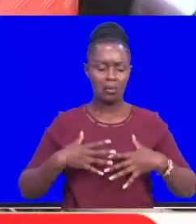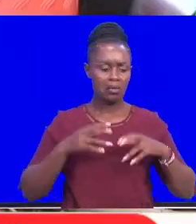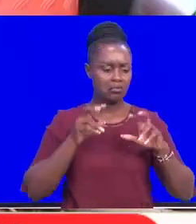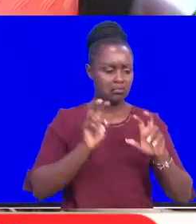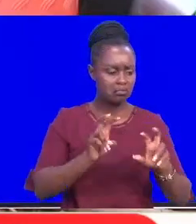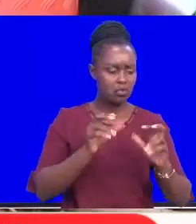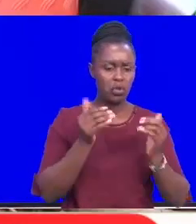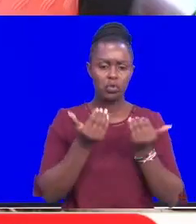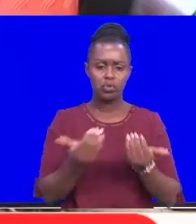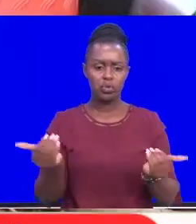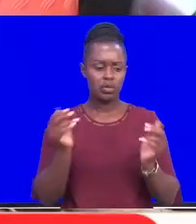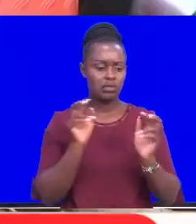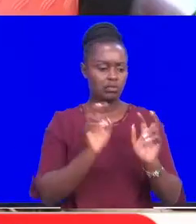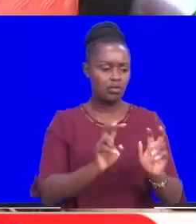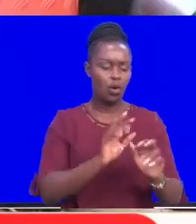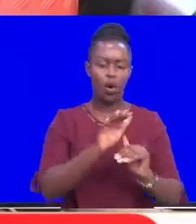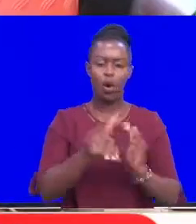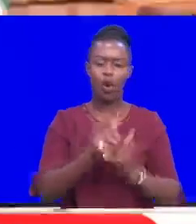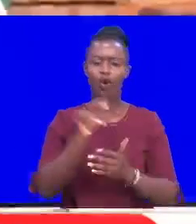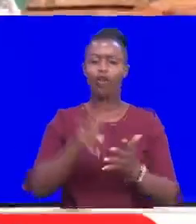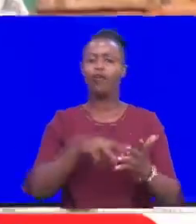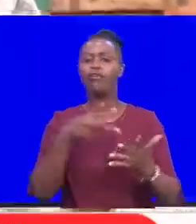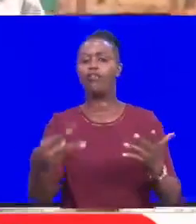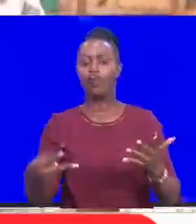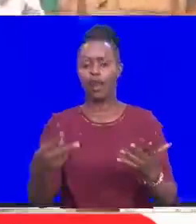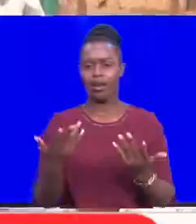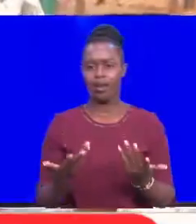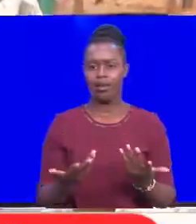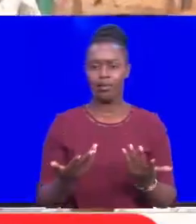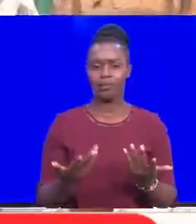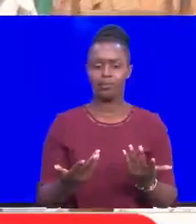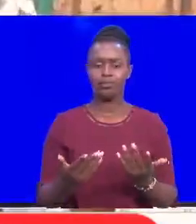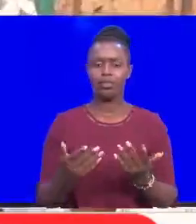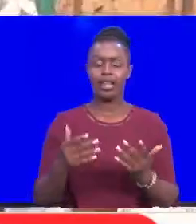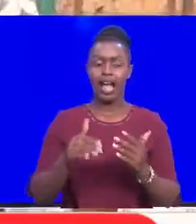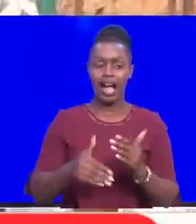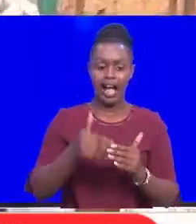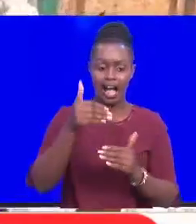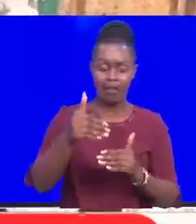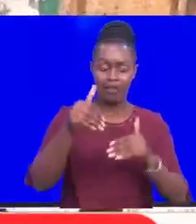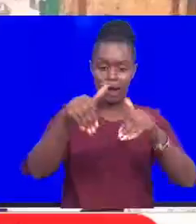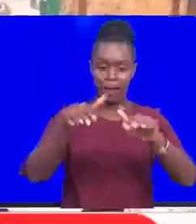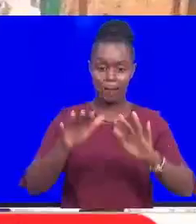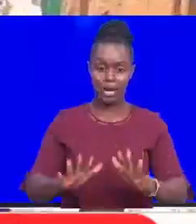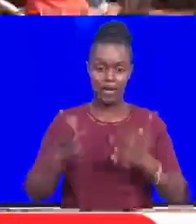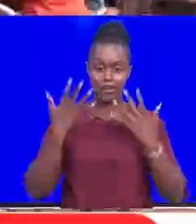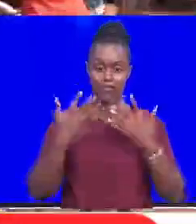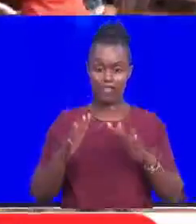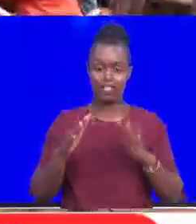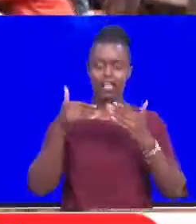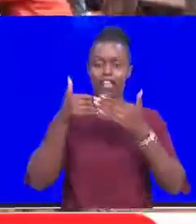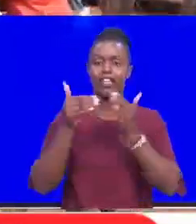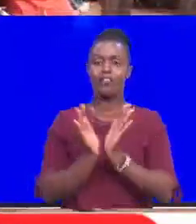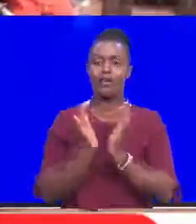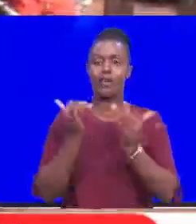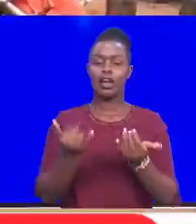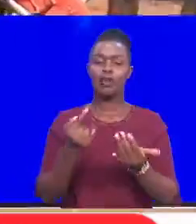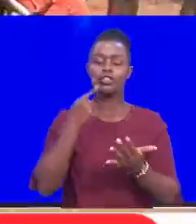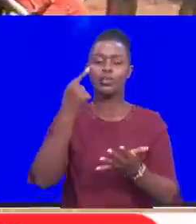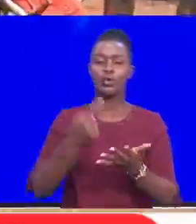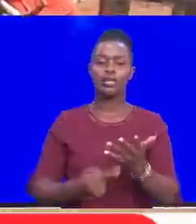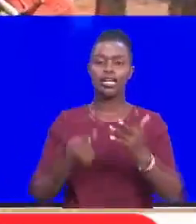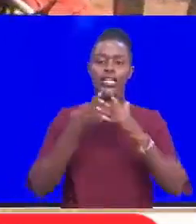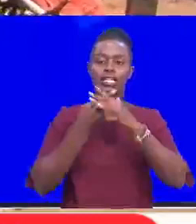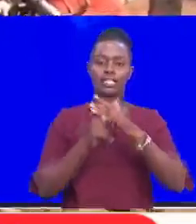watoto, watu walikuwa naanguka hapo mochari. Pindi tu baada ya kuzika mwili wa mwenda zake, familia hii inaeleza kuwa